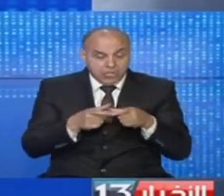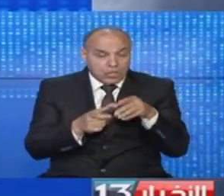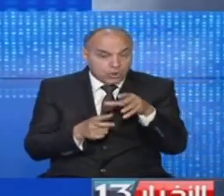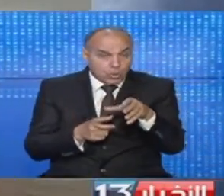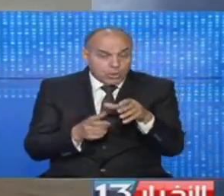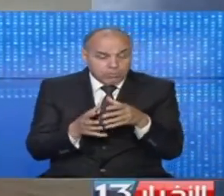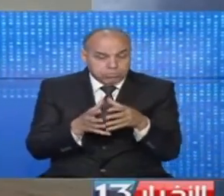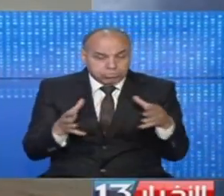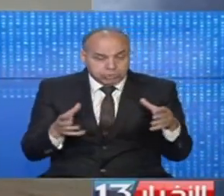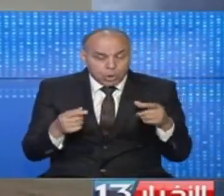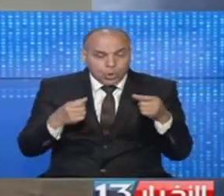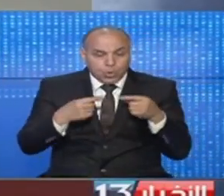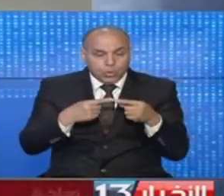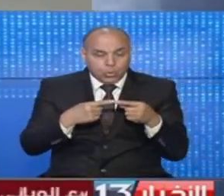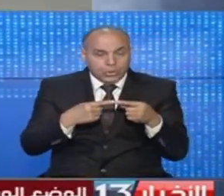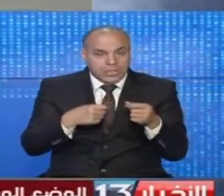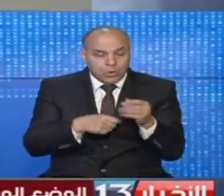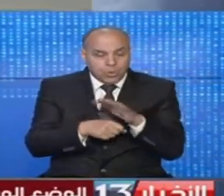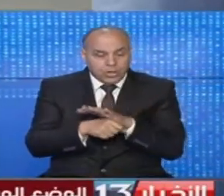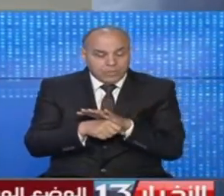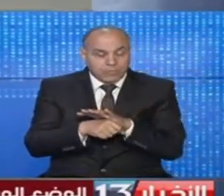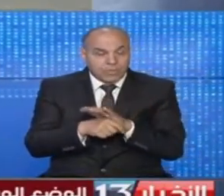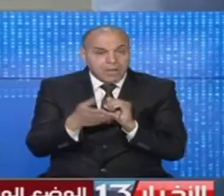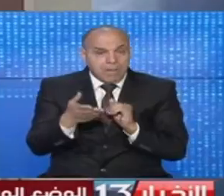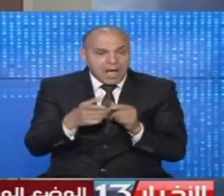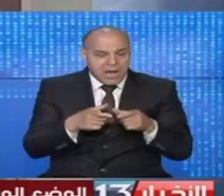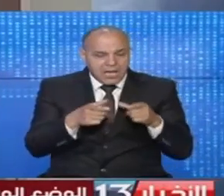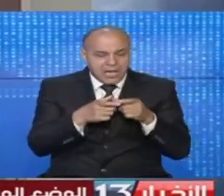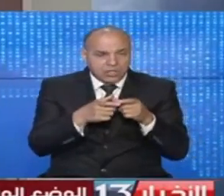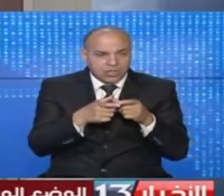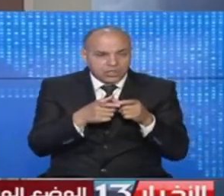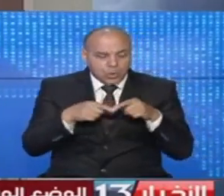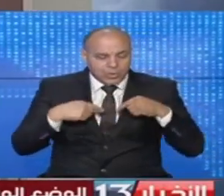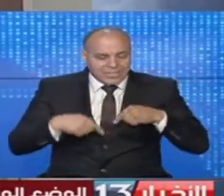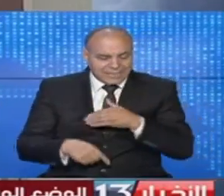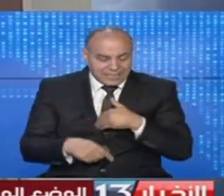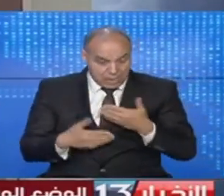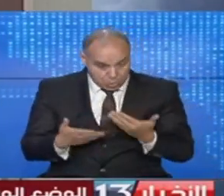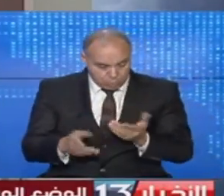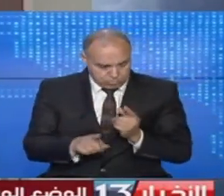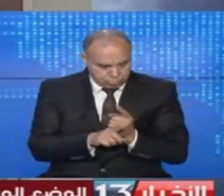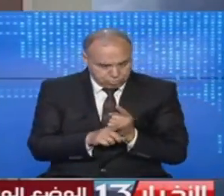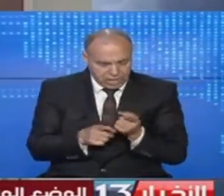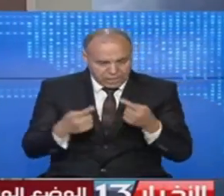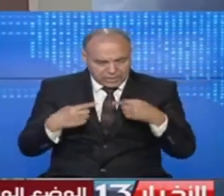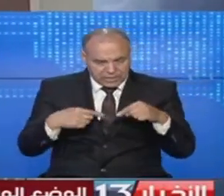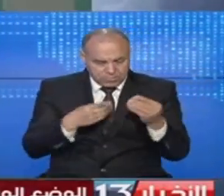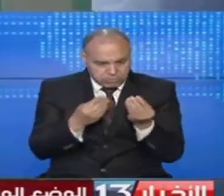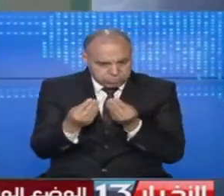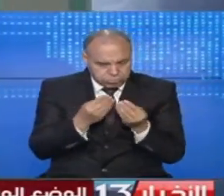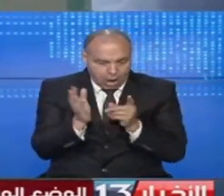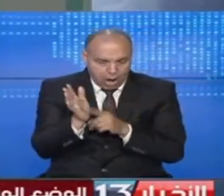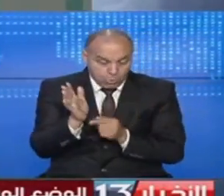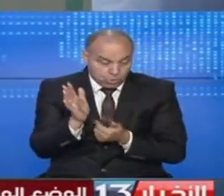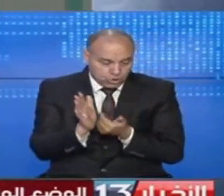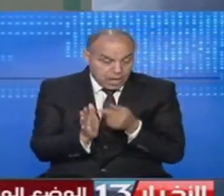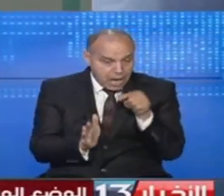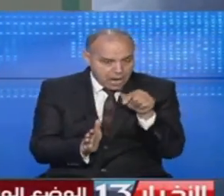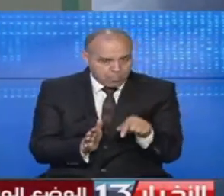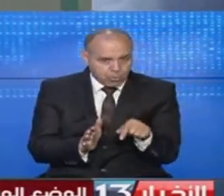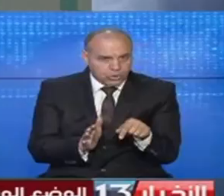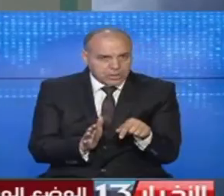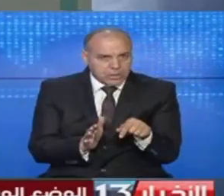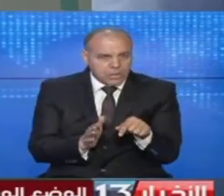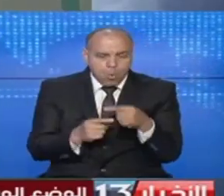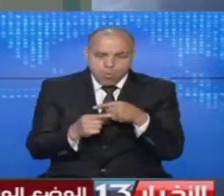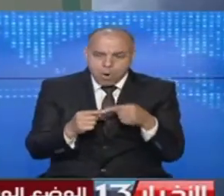الجهوية الموسعة لمجابهة الكوارث مع لجنة من وزارة الصحة اليوم جلسة لاتخاذ الإجراءات الضرورية